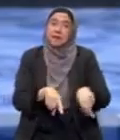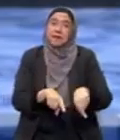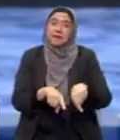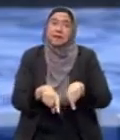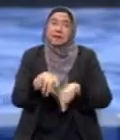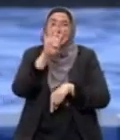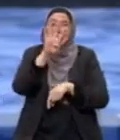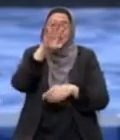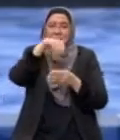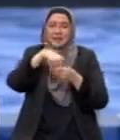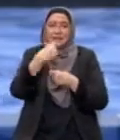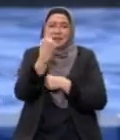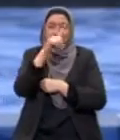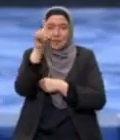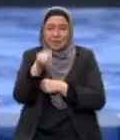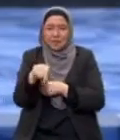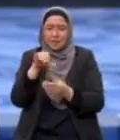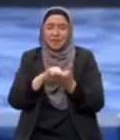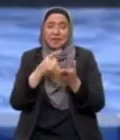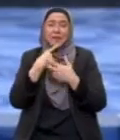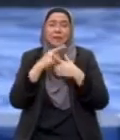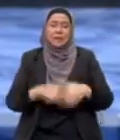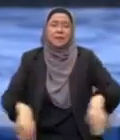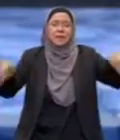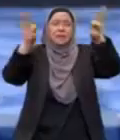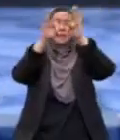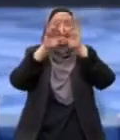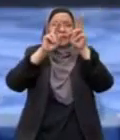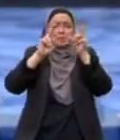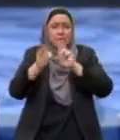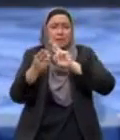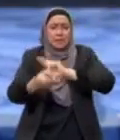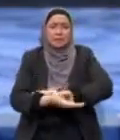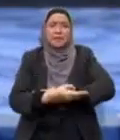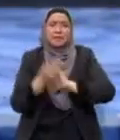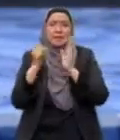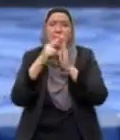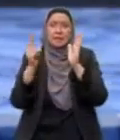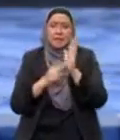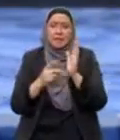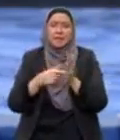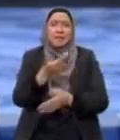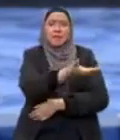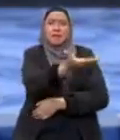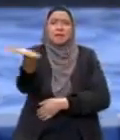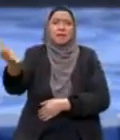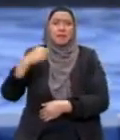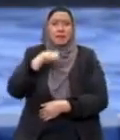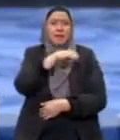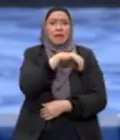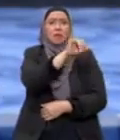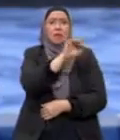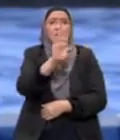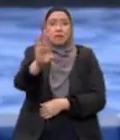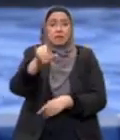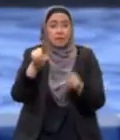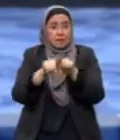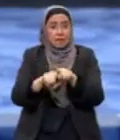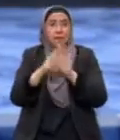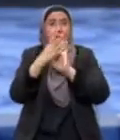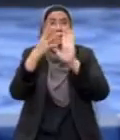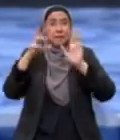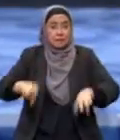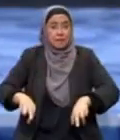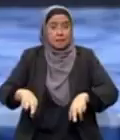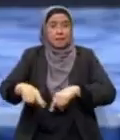reformasi tentang perubahan undang-undang Pah ini ialah ahli-ahli yang berhormat sendiri sebagai wakil rakyat sebab ahli-ahli yang berhormat yang memang mengetahui